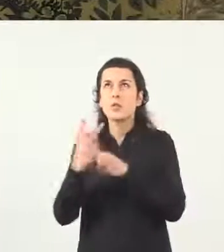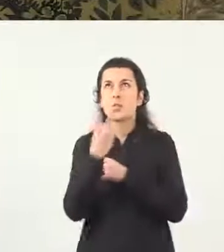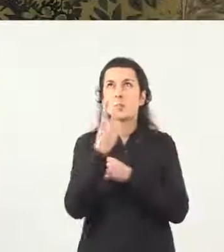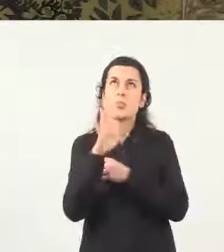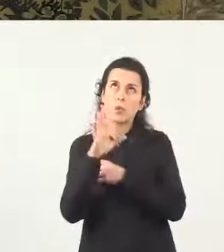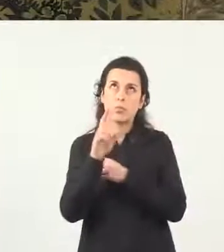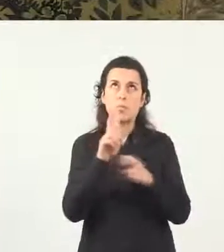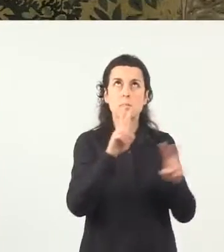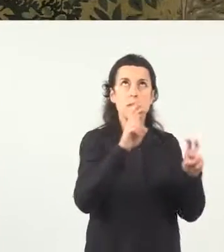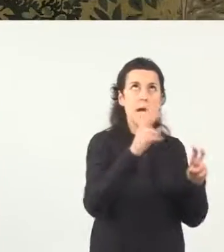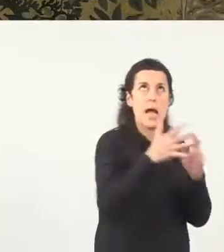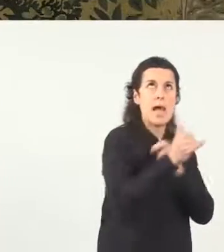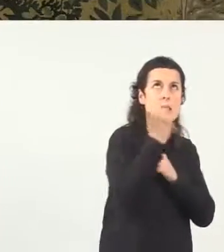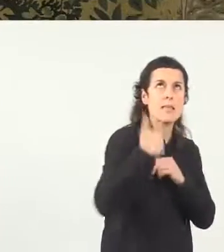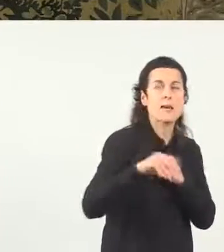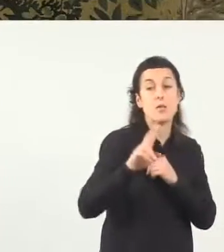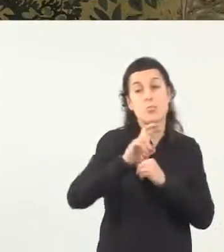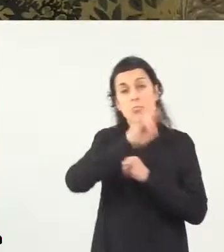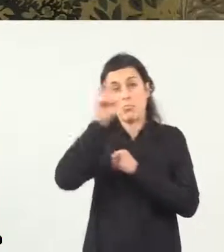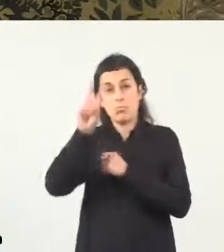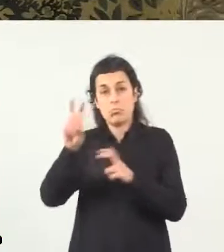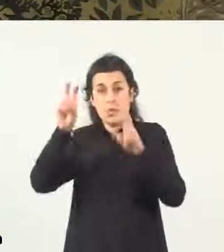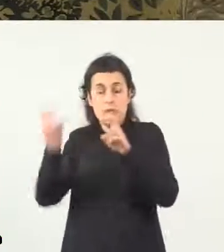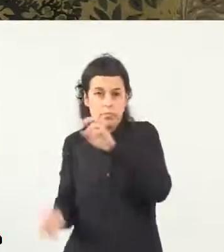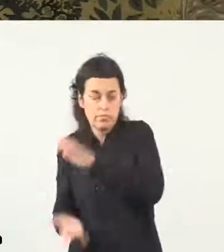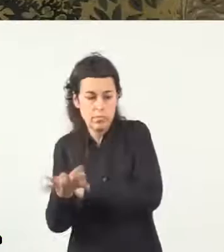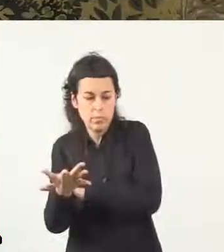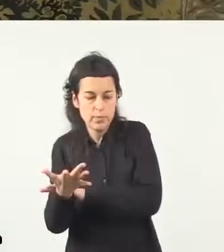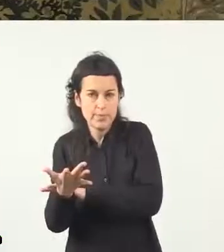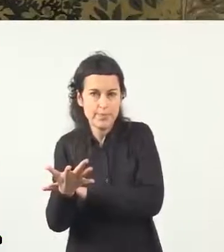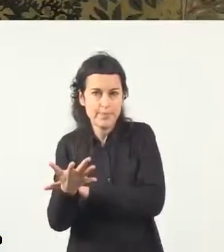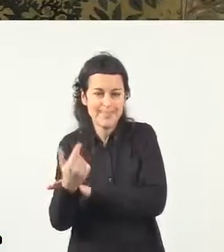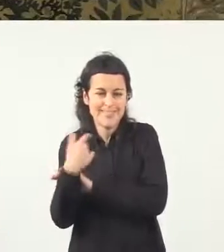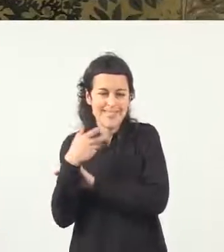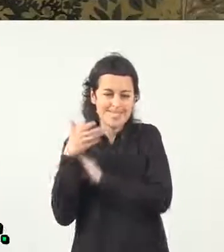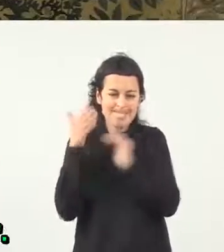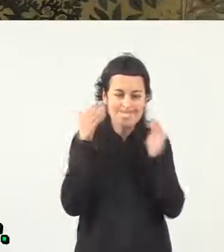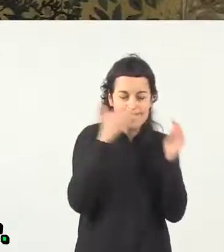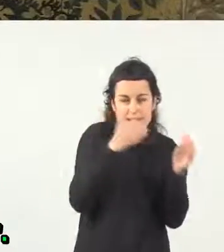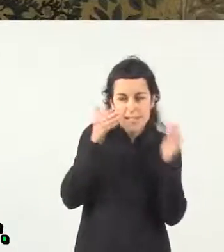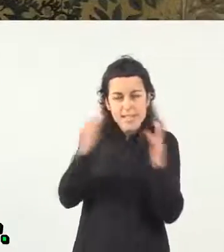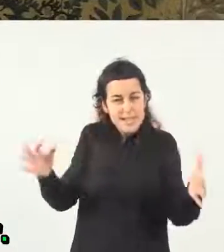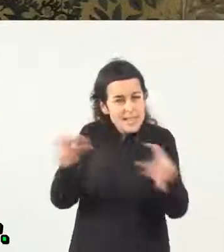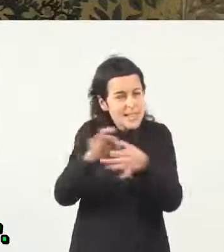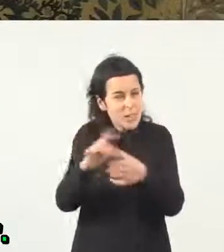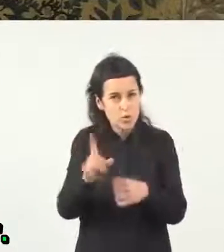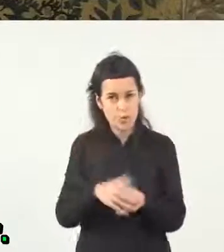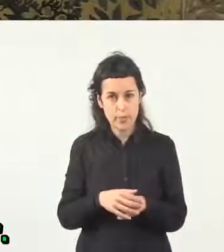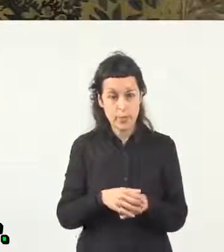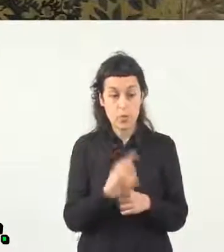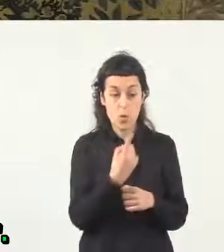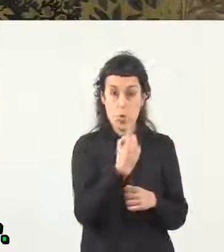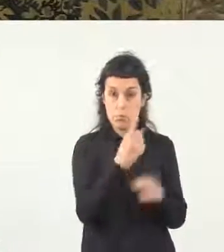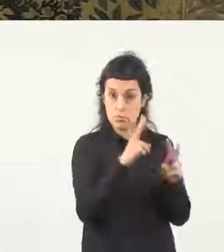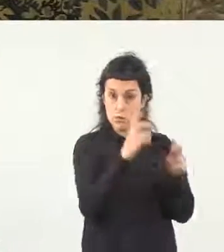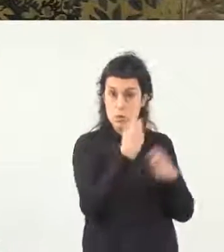eta beste gai bat sortzen ari da, ez duguna nire ustez guztiz josi. Bata izan da, euskal